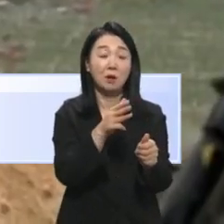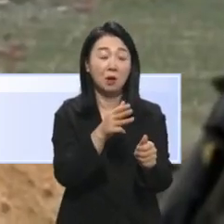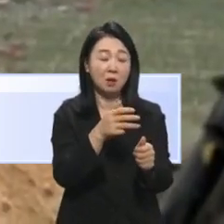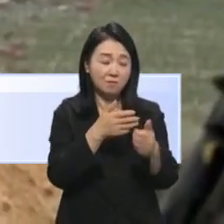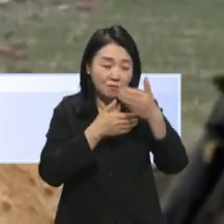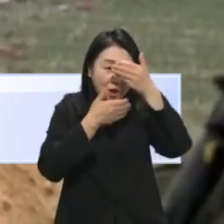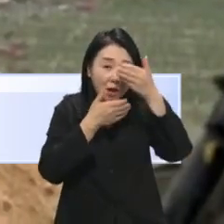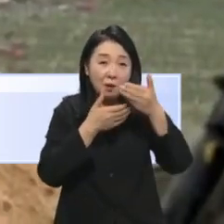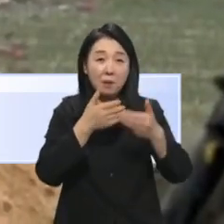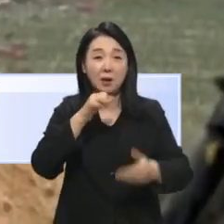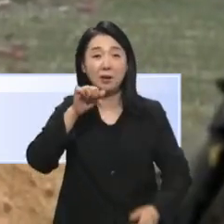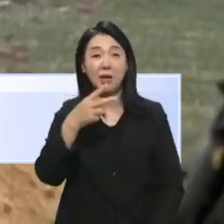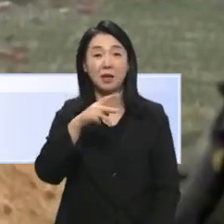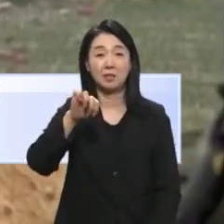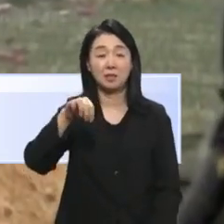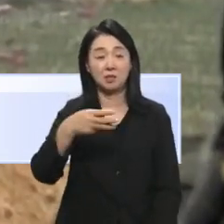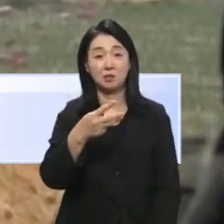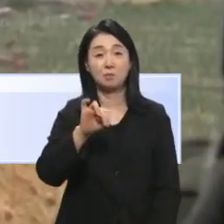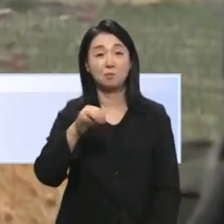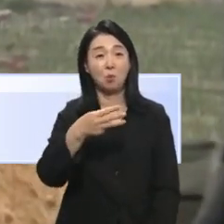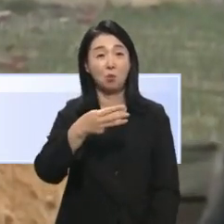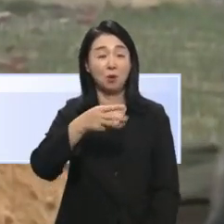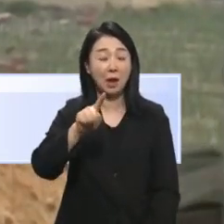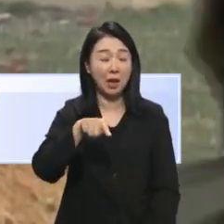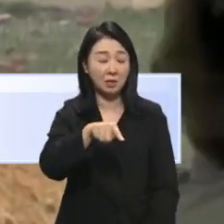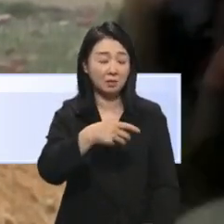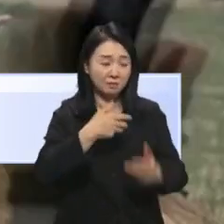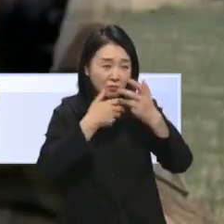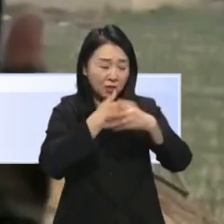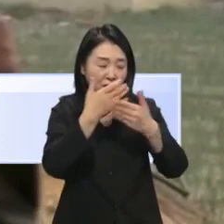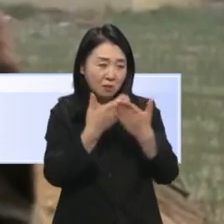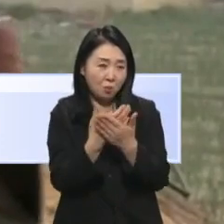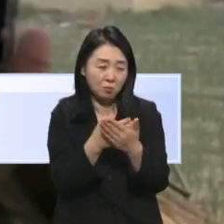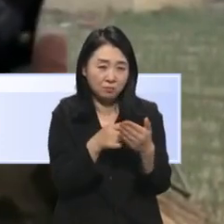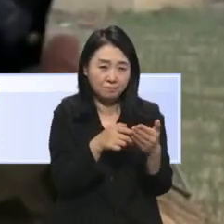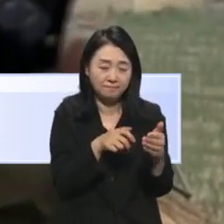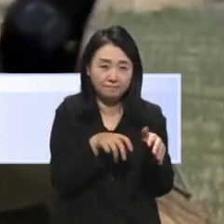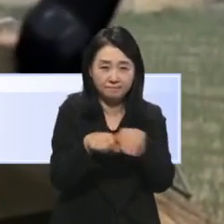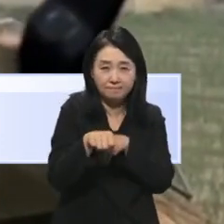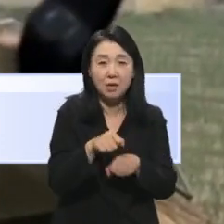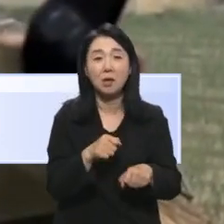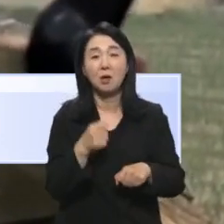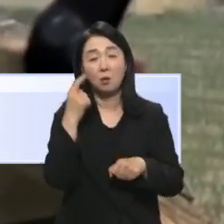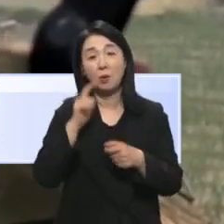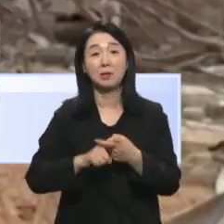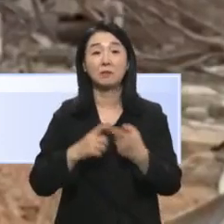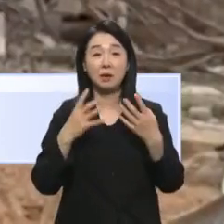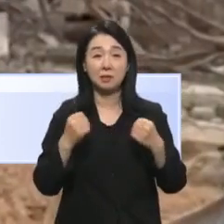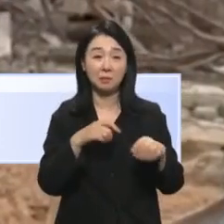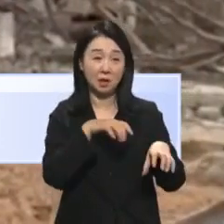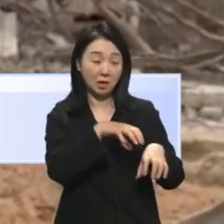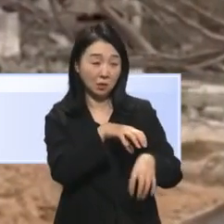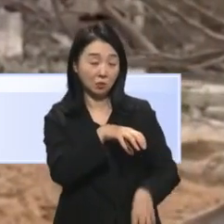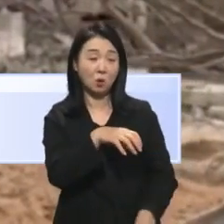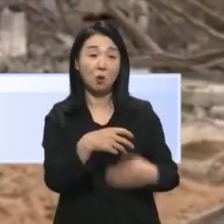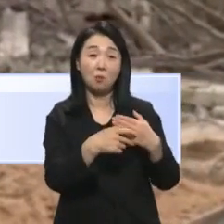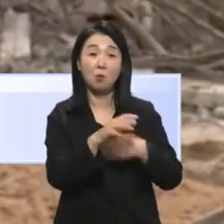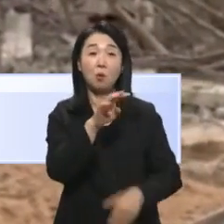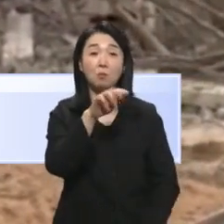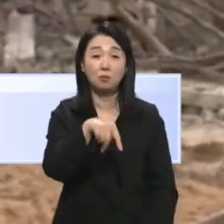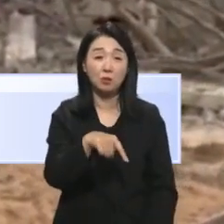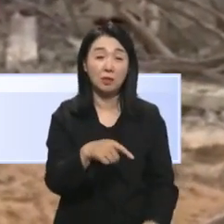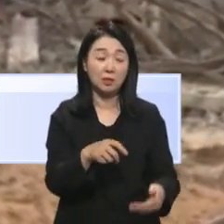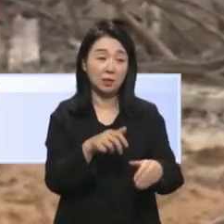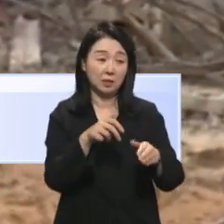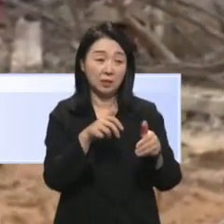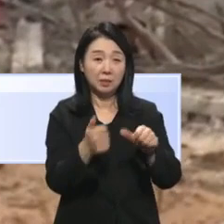무장정파, 헤즈볼라 등 무장 세력들의 움직임에 관심이 집중됩니다. 이런 가운데 가자지구 보건부는 사망자가 8천